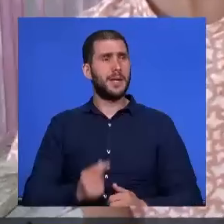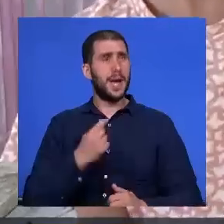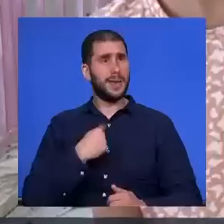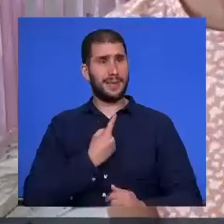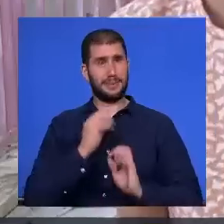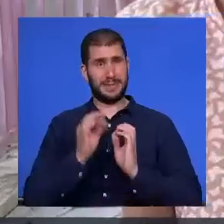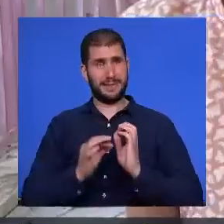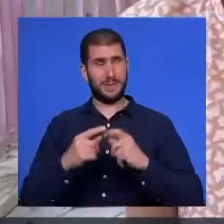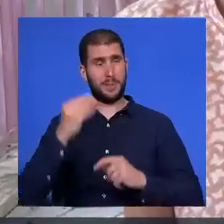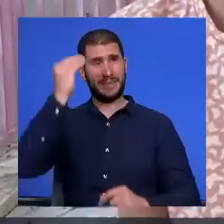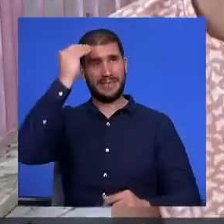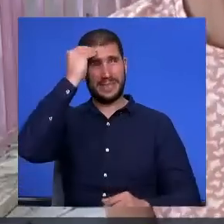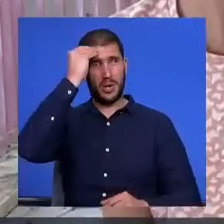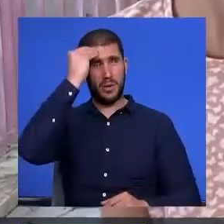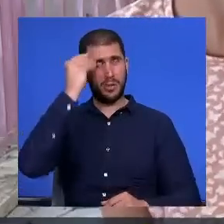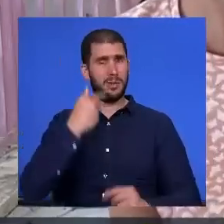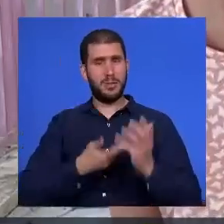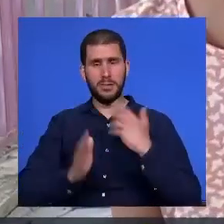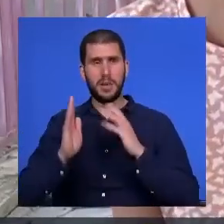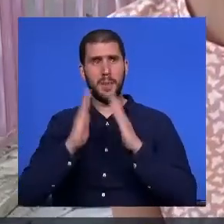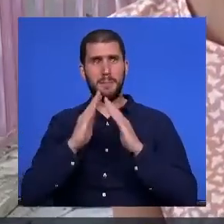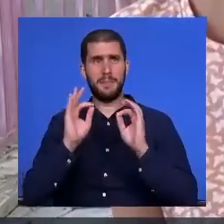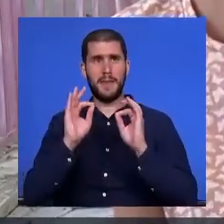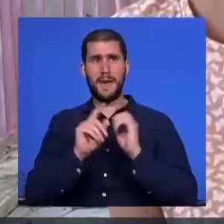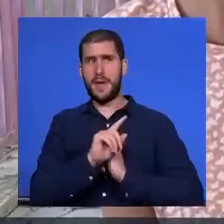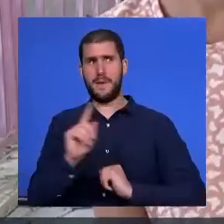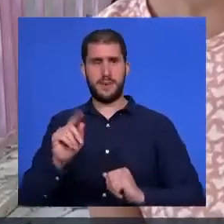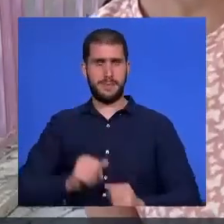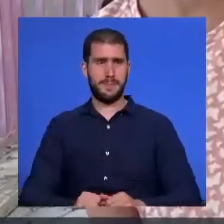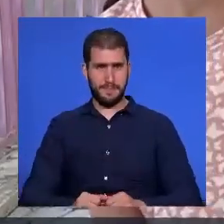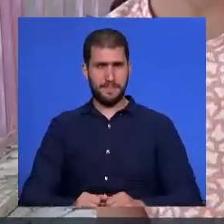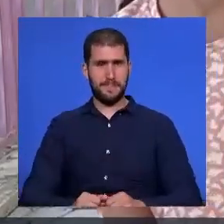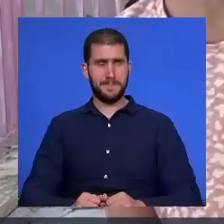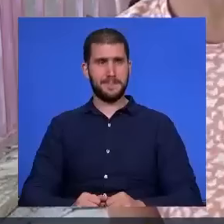ספציפית, ביום הזיכרון, אני לא יצאתי מהבית בכלל.